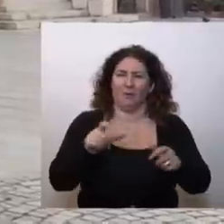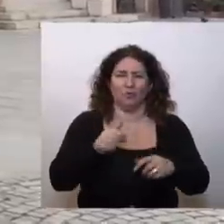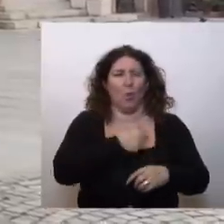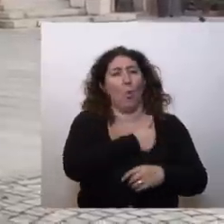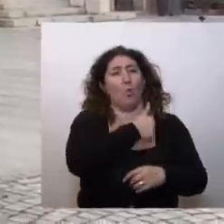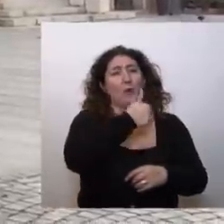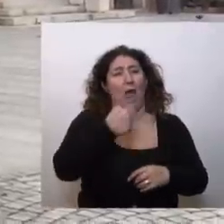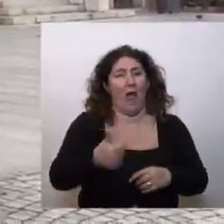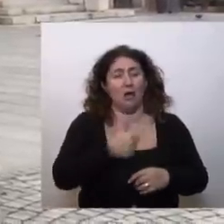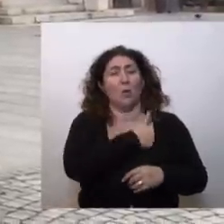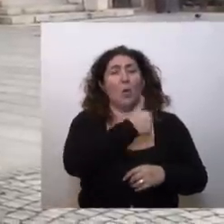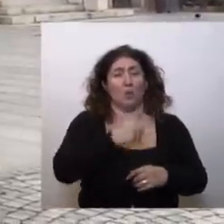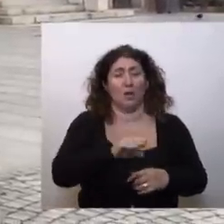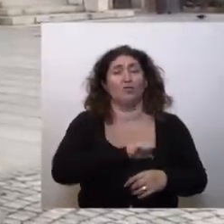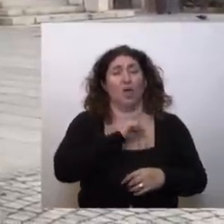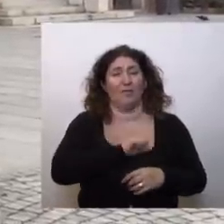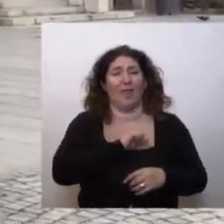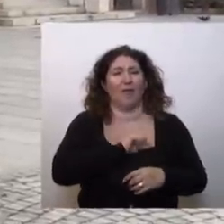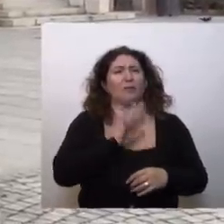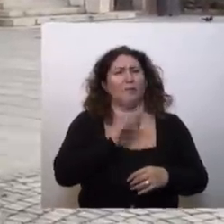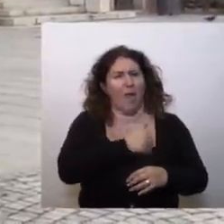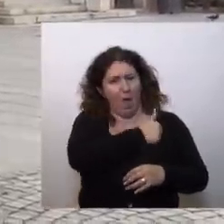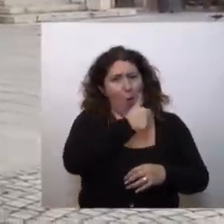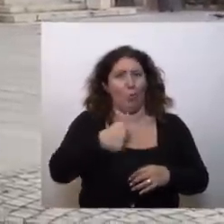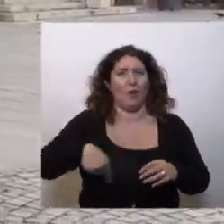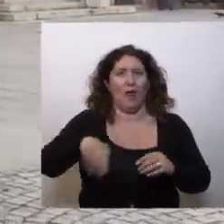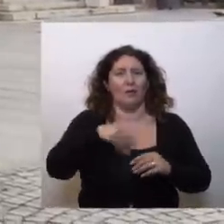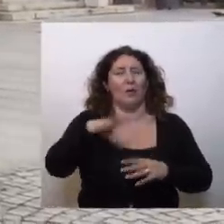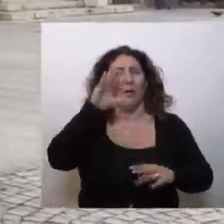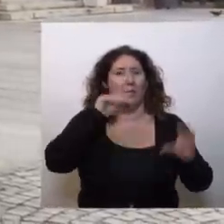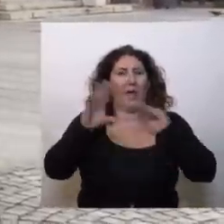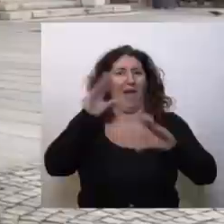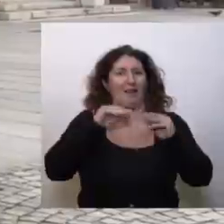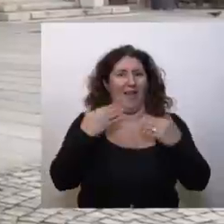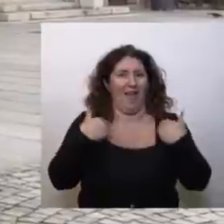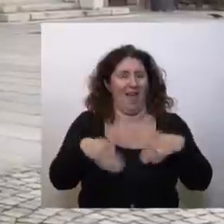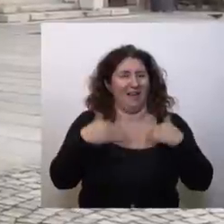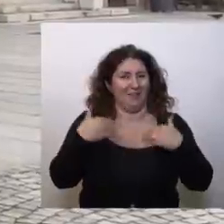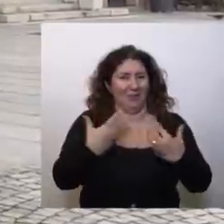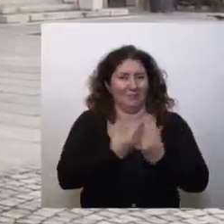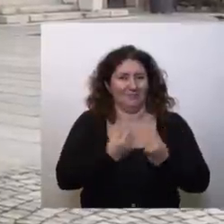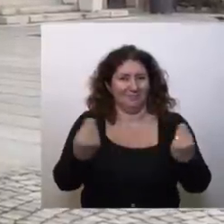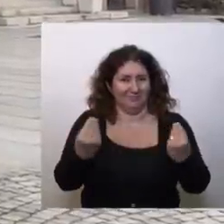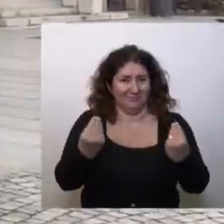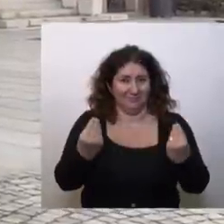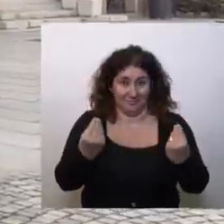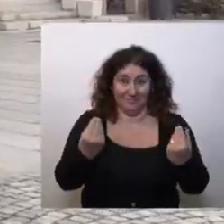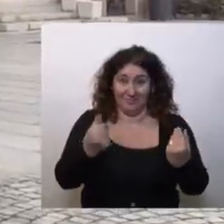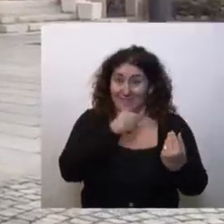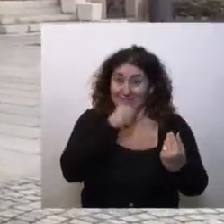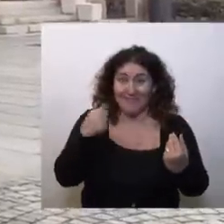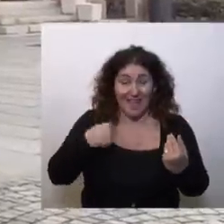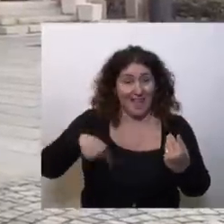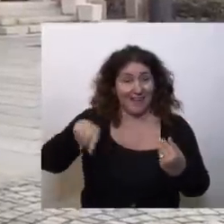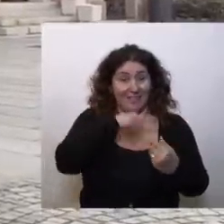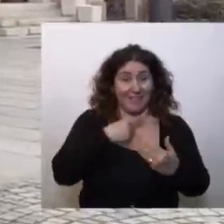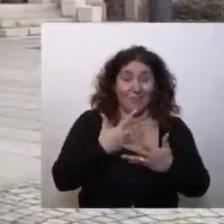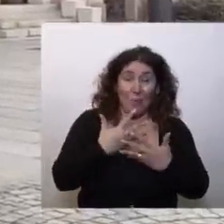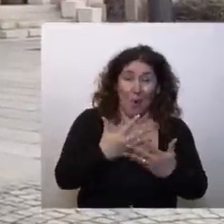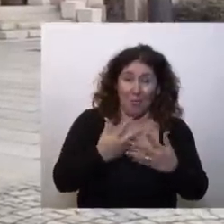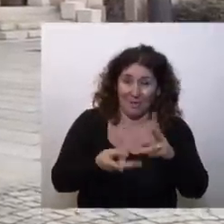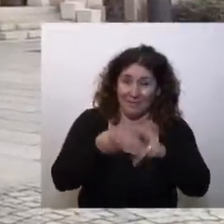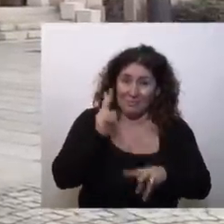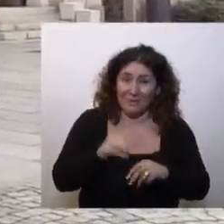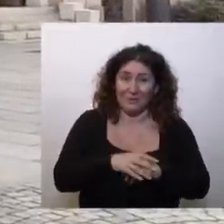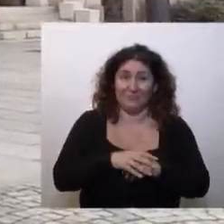abbiamo sofferto, ma abbiamo anche imparato tanto. Abbiamo imparato forse che è necessario volerci più bene, forse che è